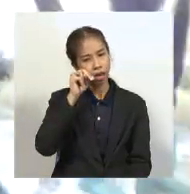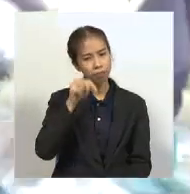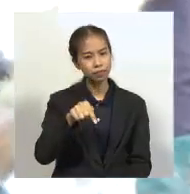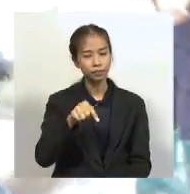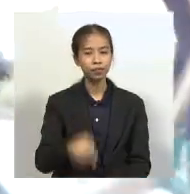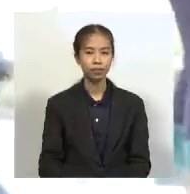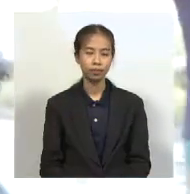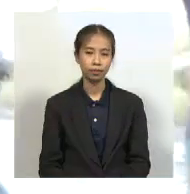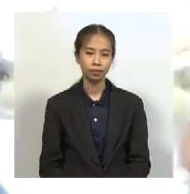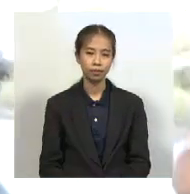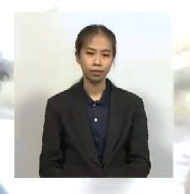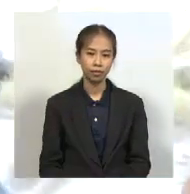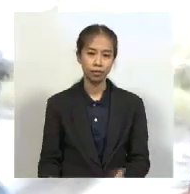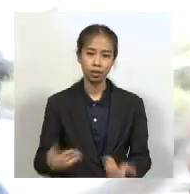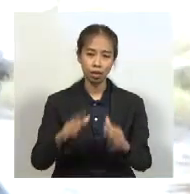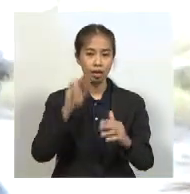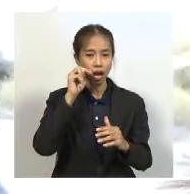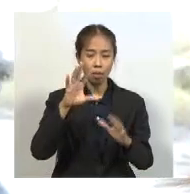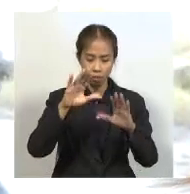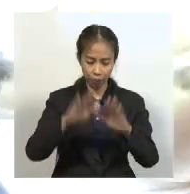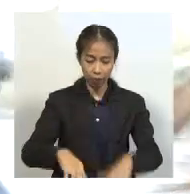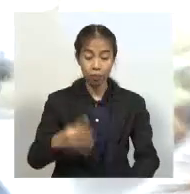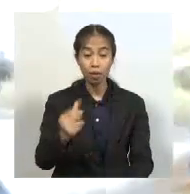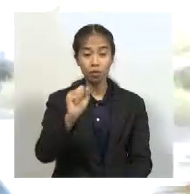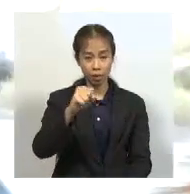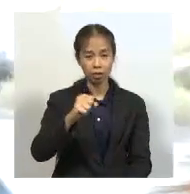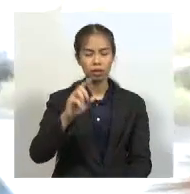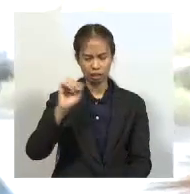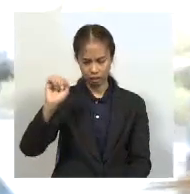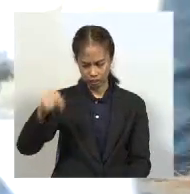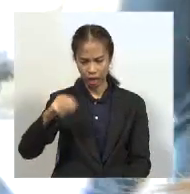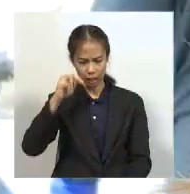มันขังอยู่ ก็ลงเร็วเหมือนกันใช่ไหม ลงเร็วค่ะมาเร็วค่ะ